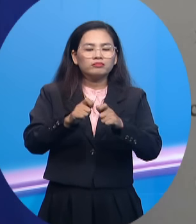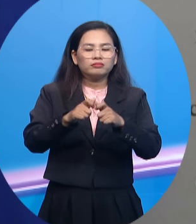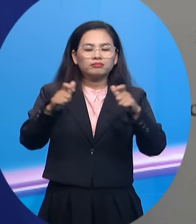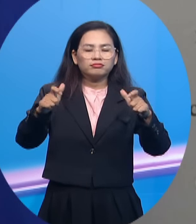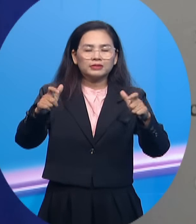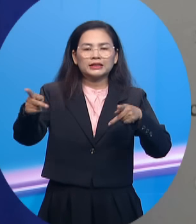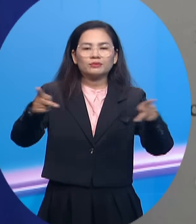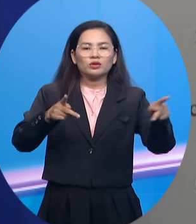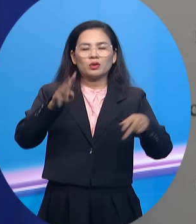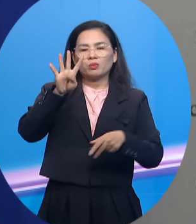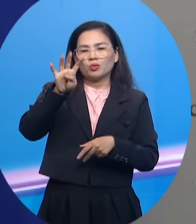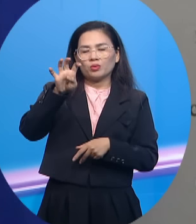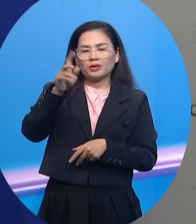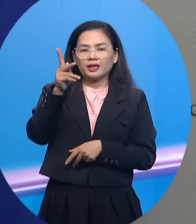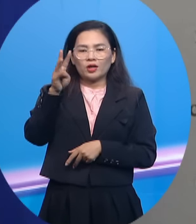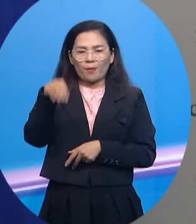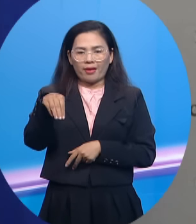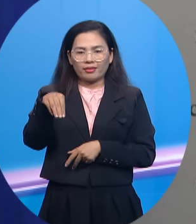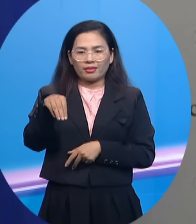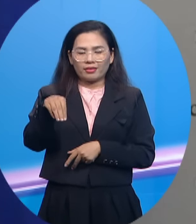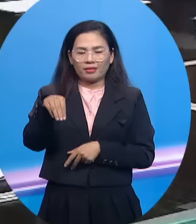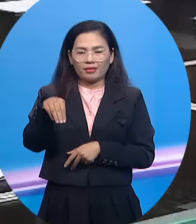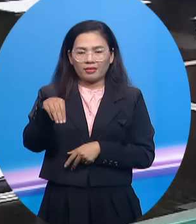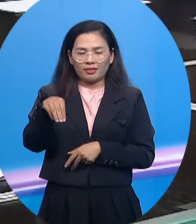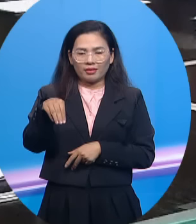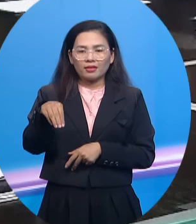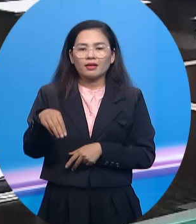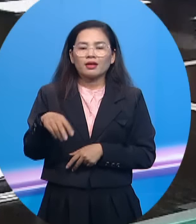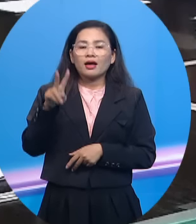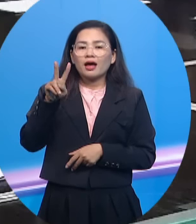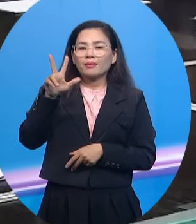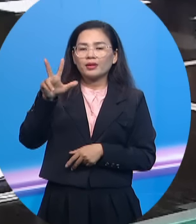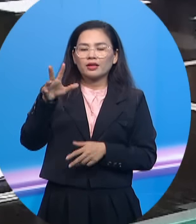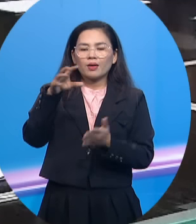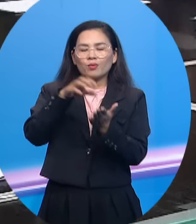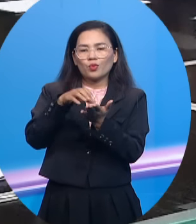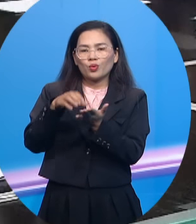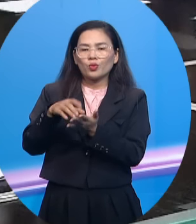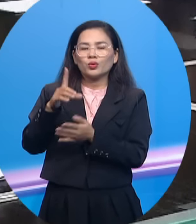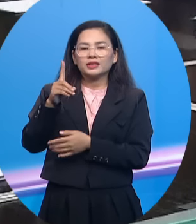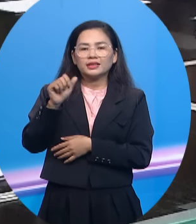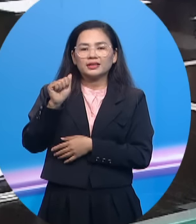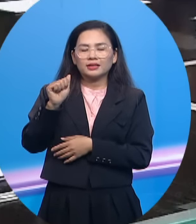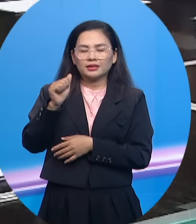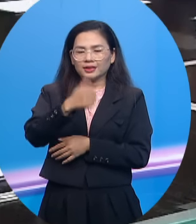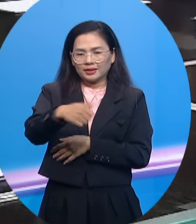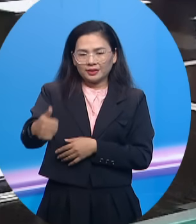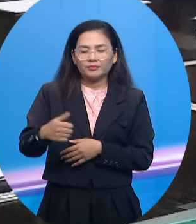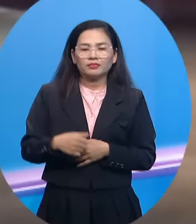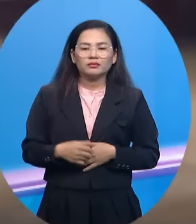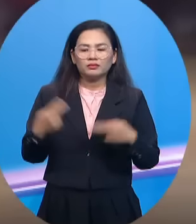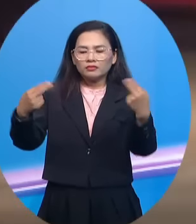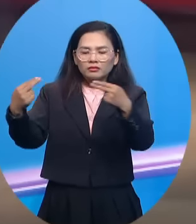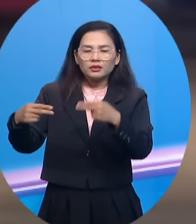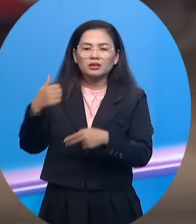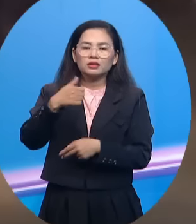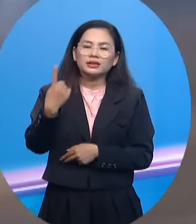vùng rộng 40 km, sâu 12 km với 28 khu dân cư. Chiến sự tại đây đã làm 12